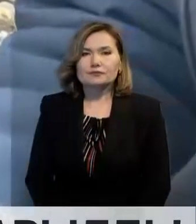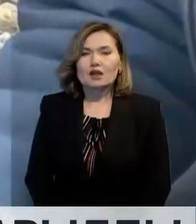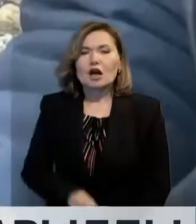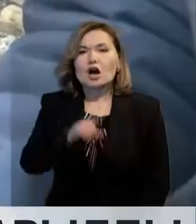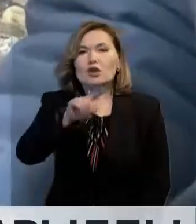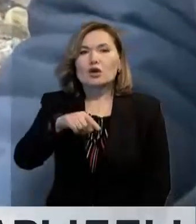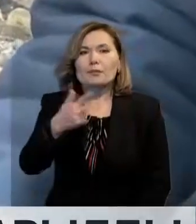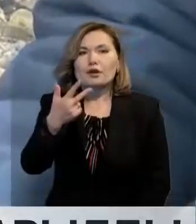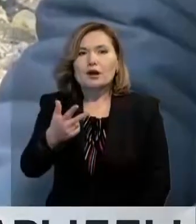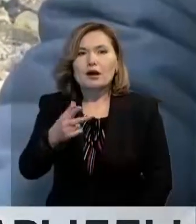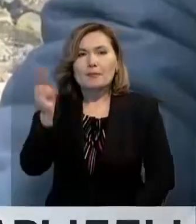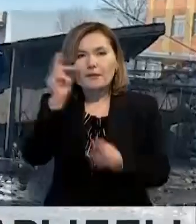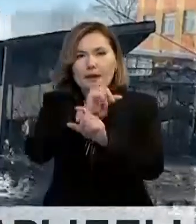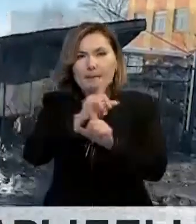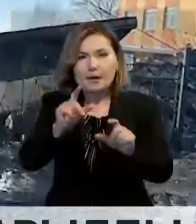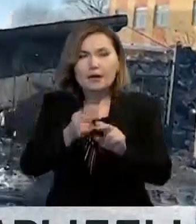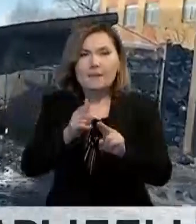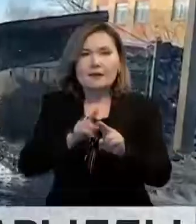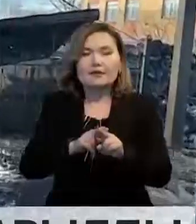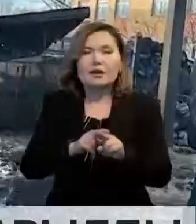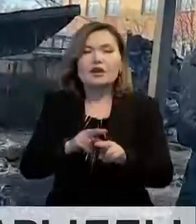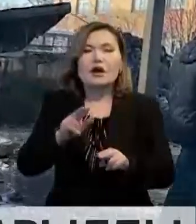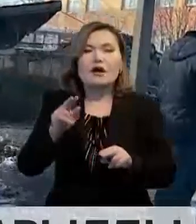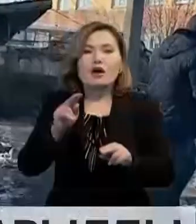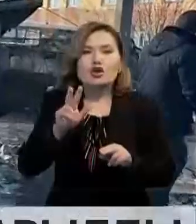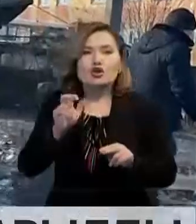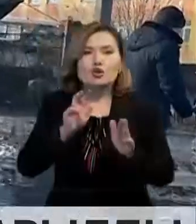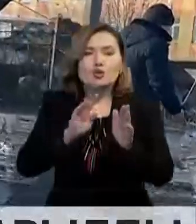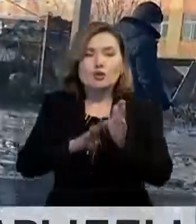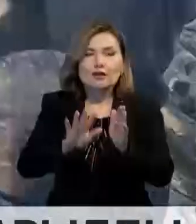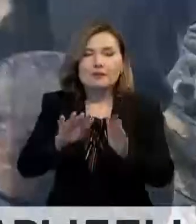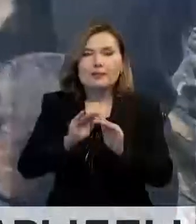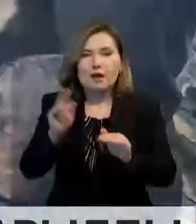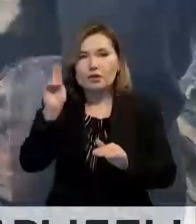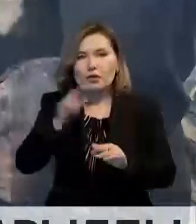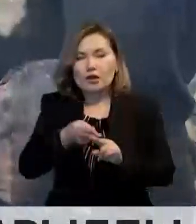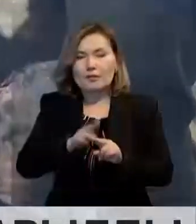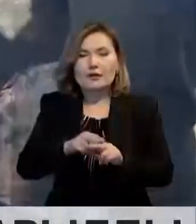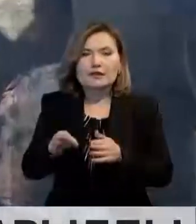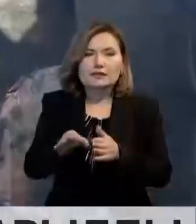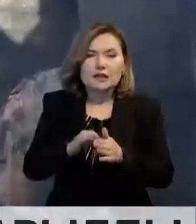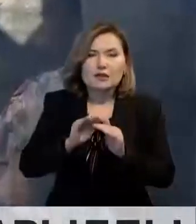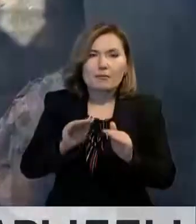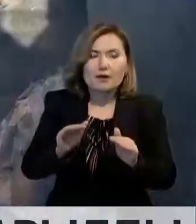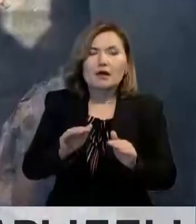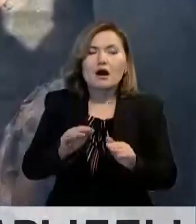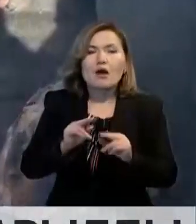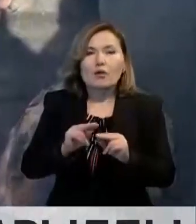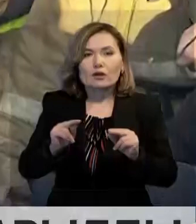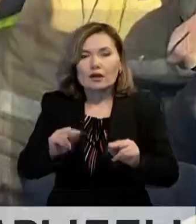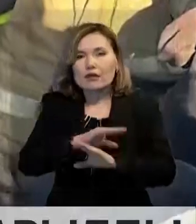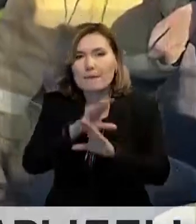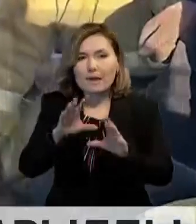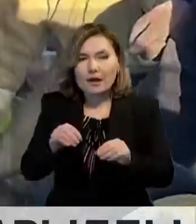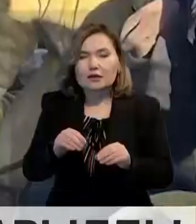Нөмір 3-ші жалпы білім беретін мектепте 395 бала оқиды. Оқушылар мен ұстаздар дереу қауіпсіз жерге көшірілді. Енді қашықтан